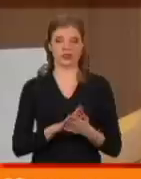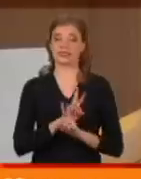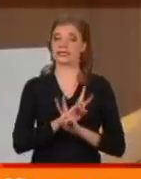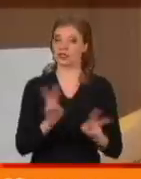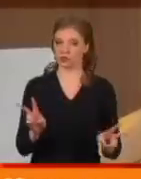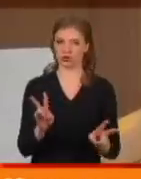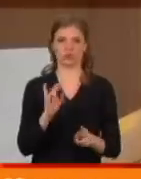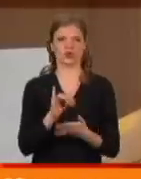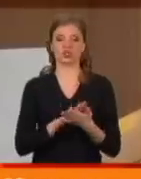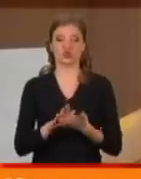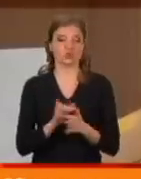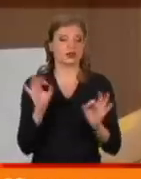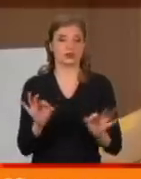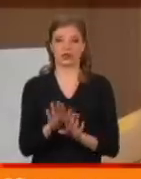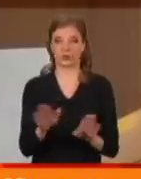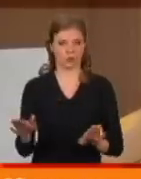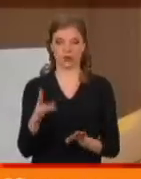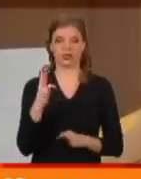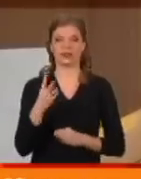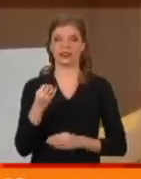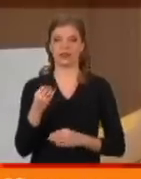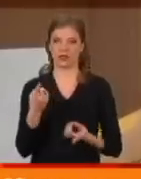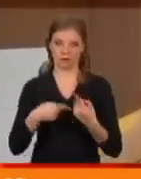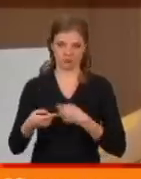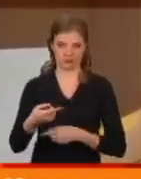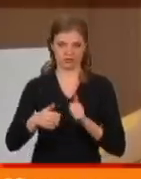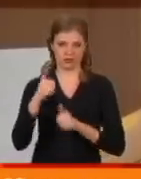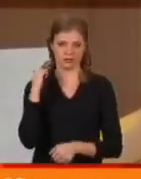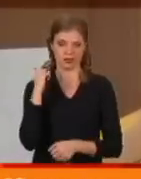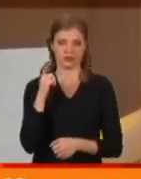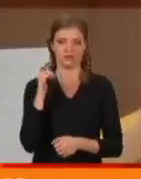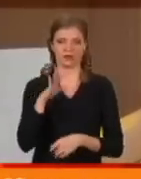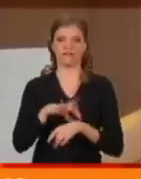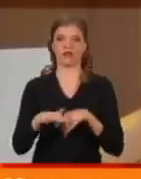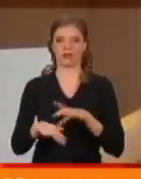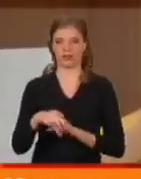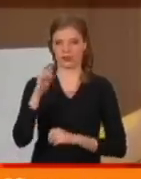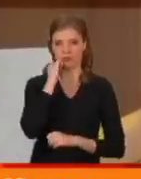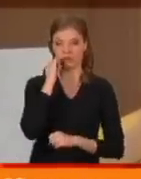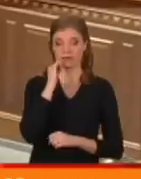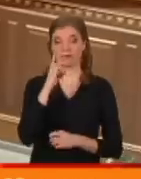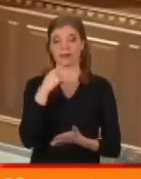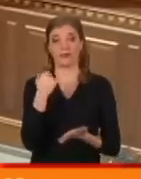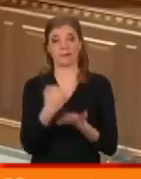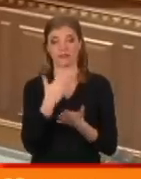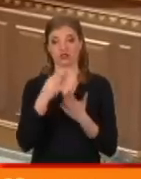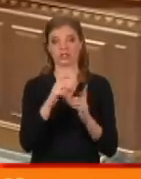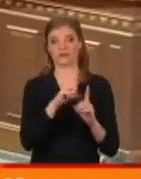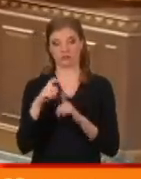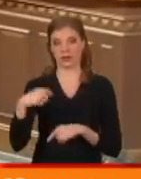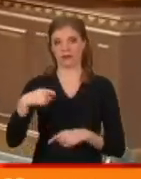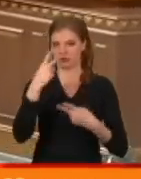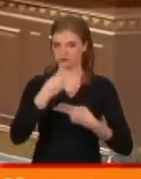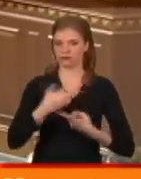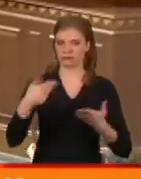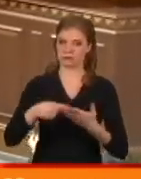ніхто, ніщо і ніколи не повернув нас назад в кайдани Москви. На підтвердження своїх слів президент